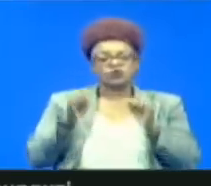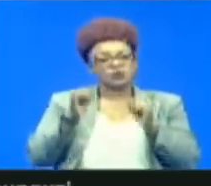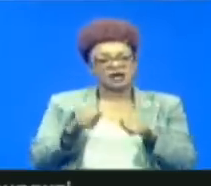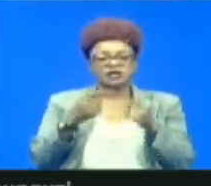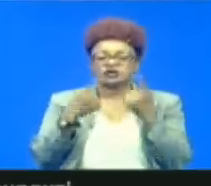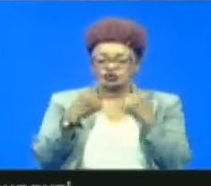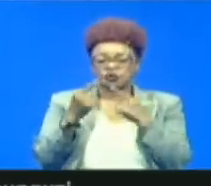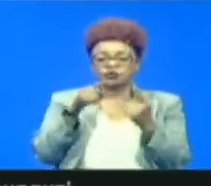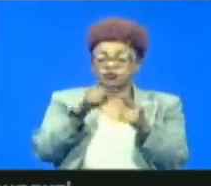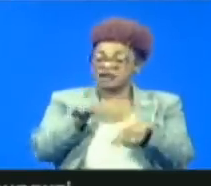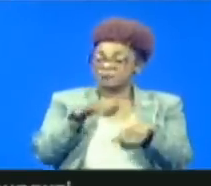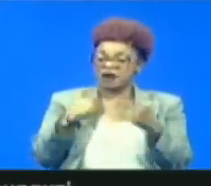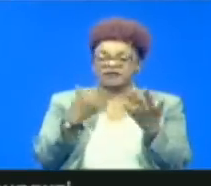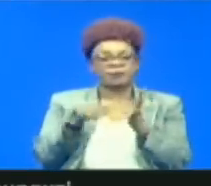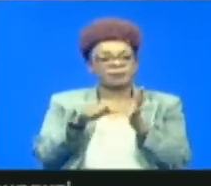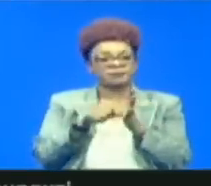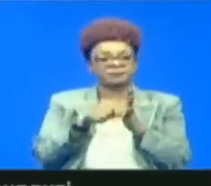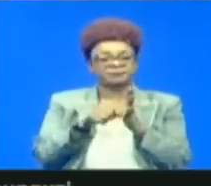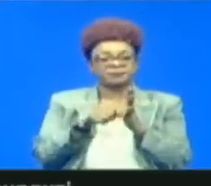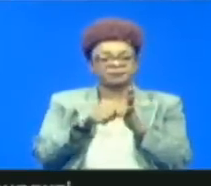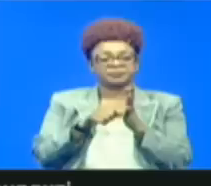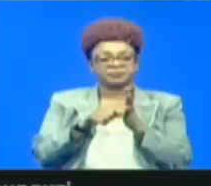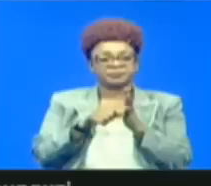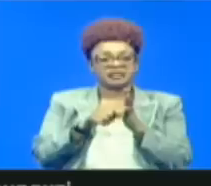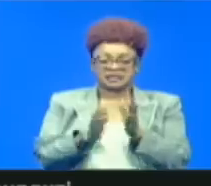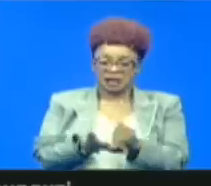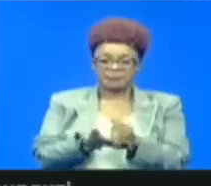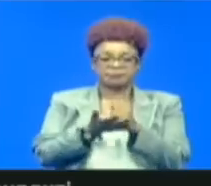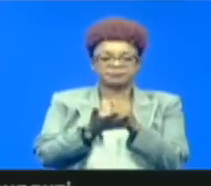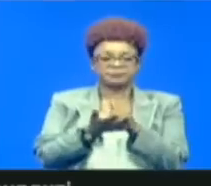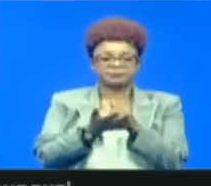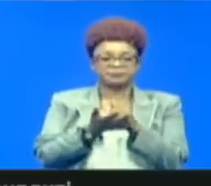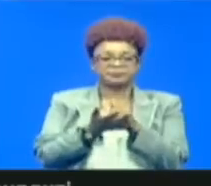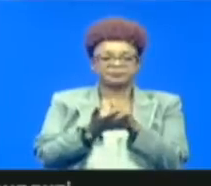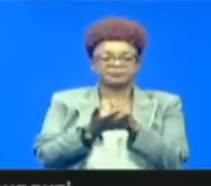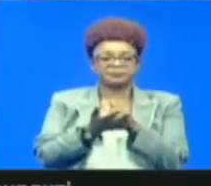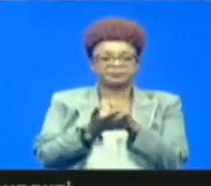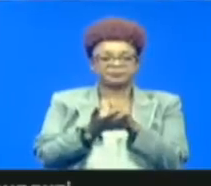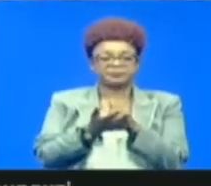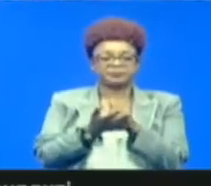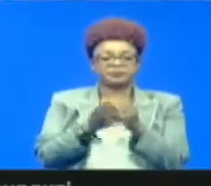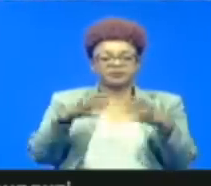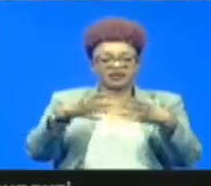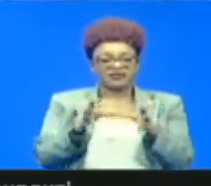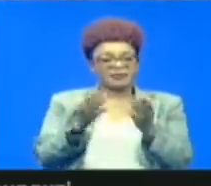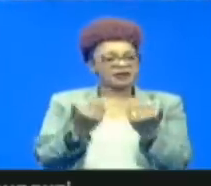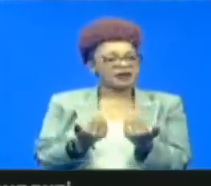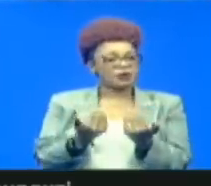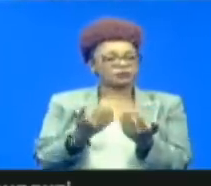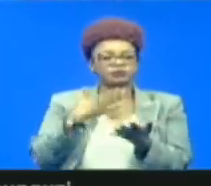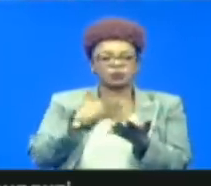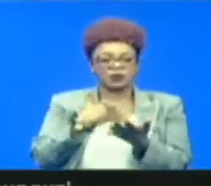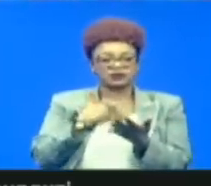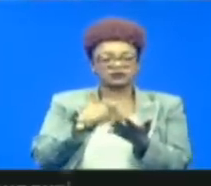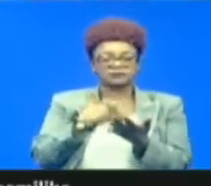a problem. Yeah, and she can help you. Yeah. Familia hii sasa inataka sheria